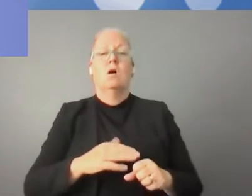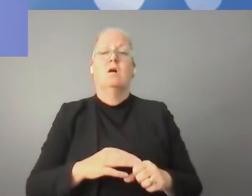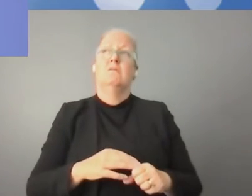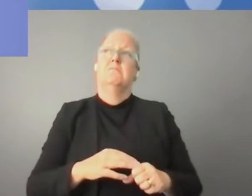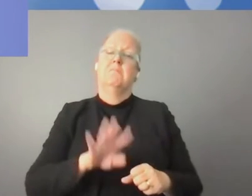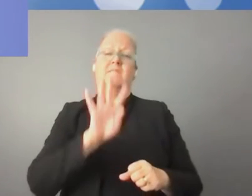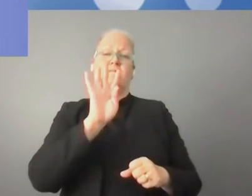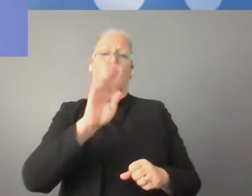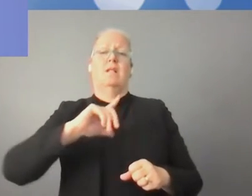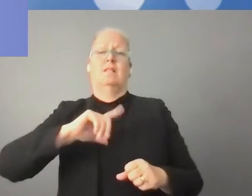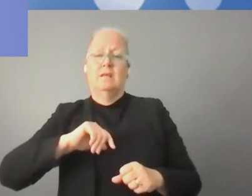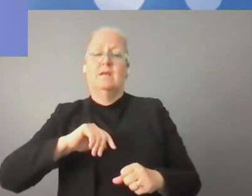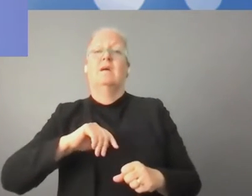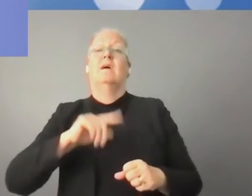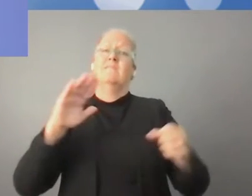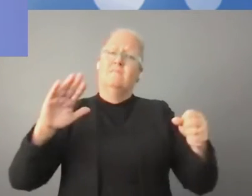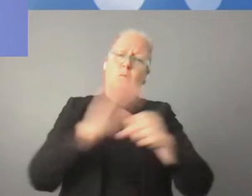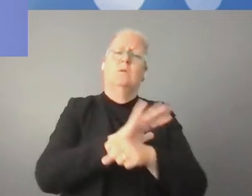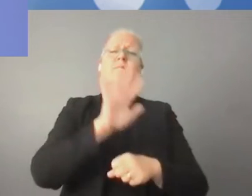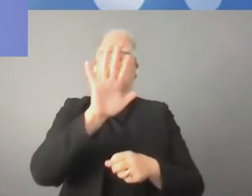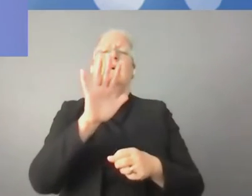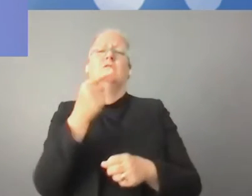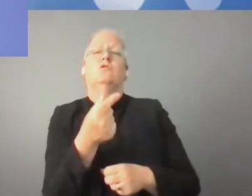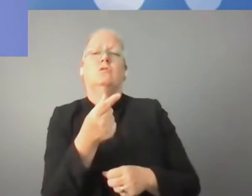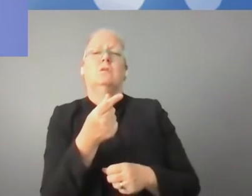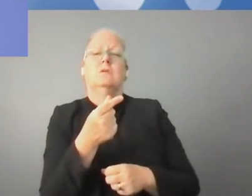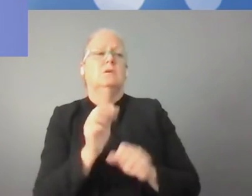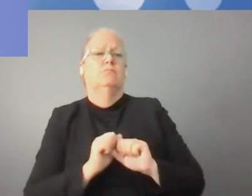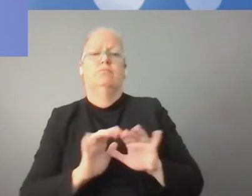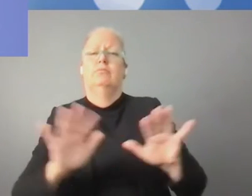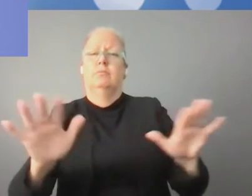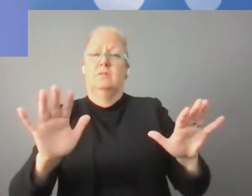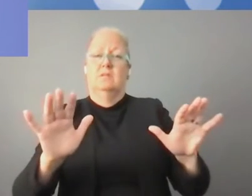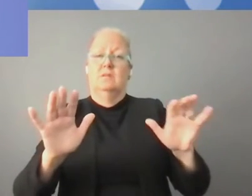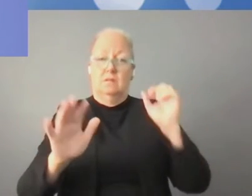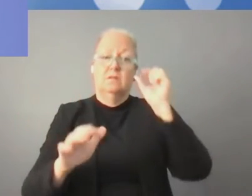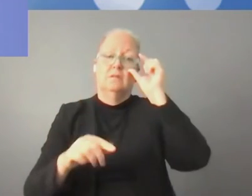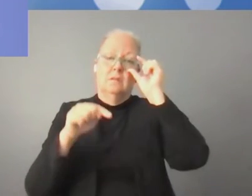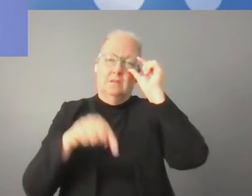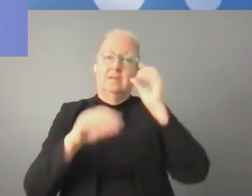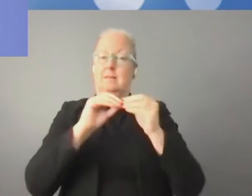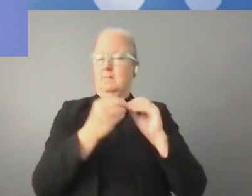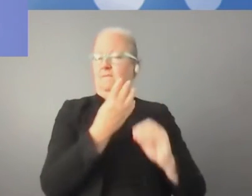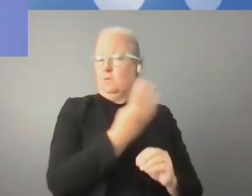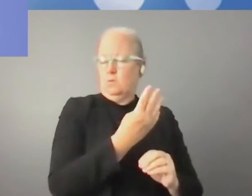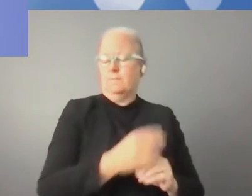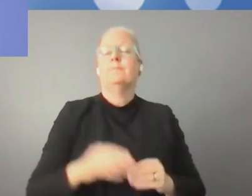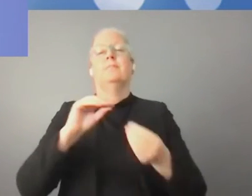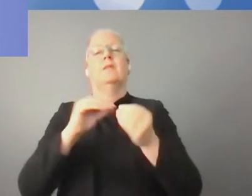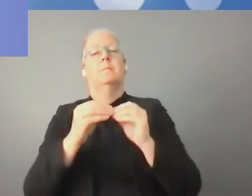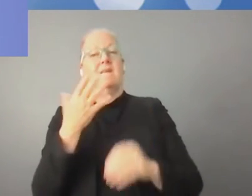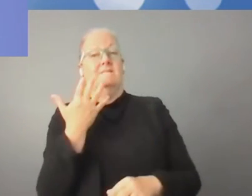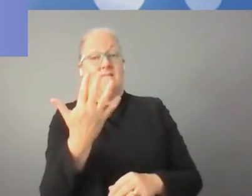На протяжении ближайших 6 лет мы хотим добиться такого состояния, в котором как